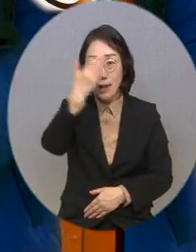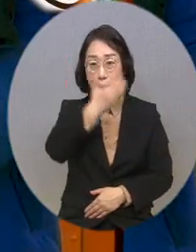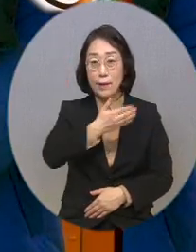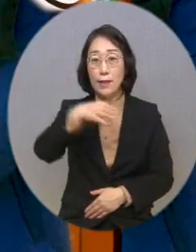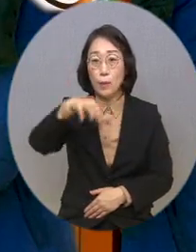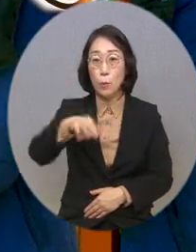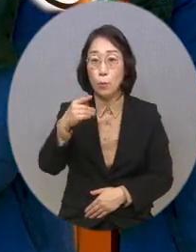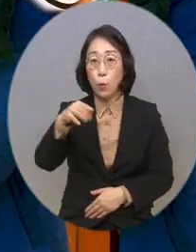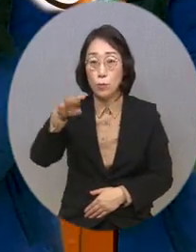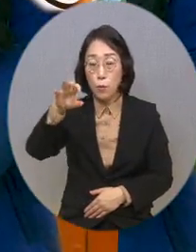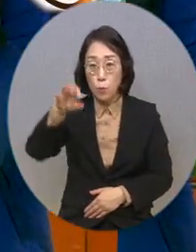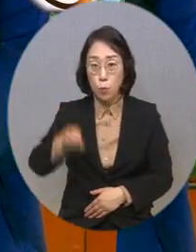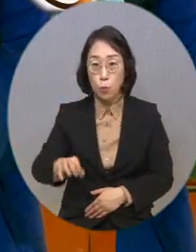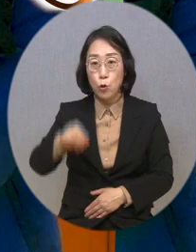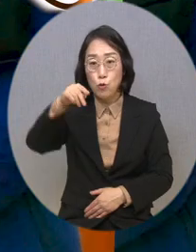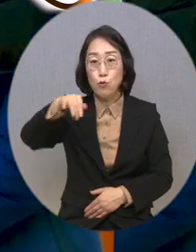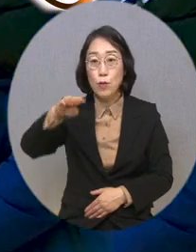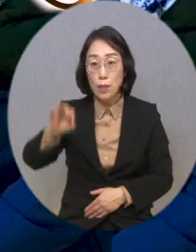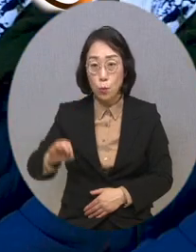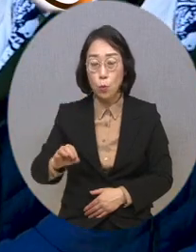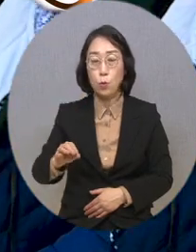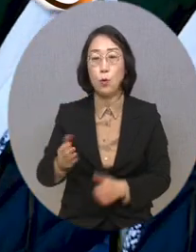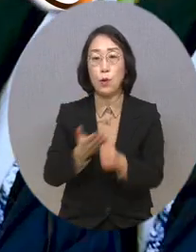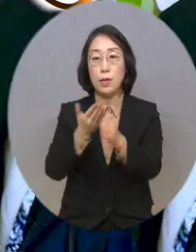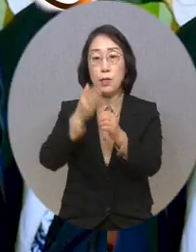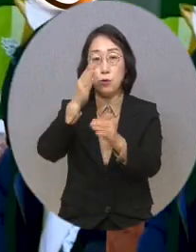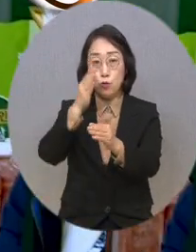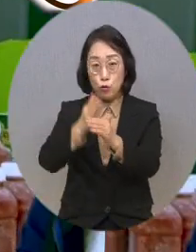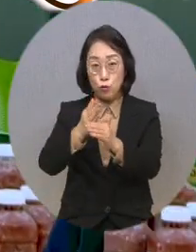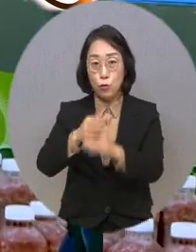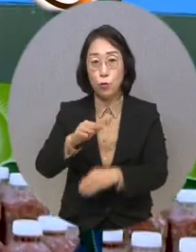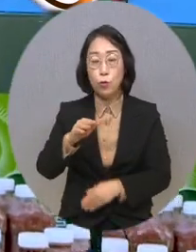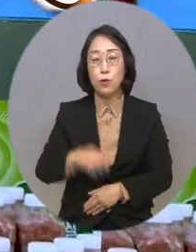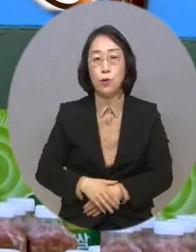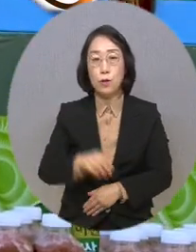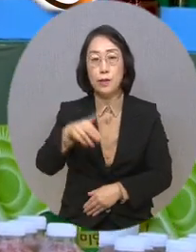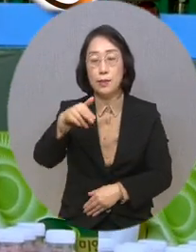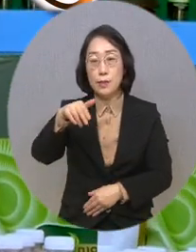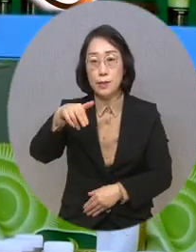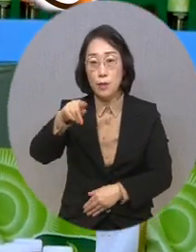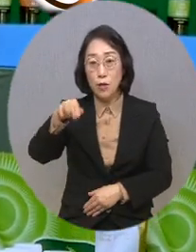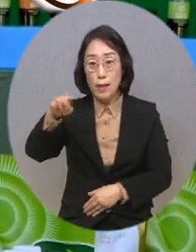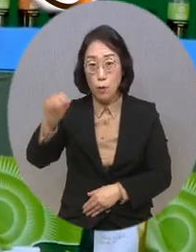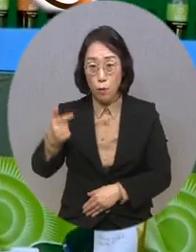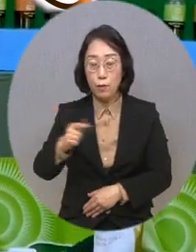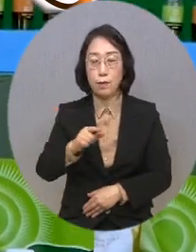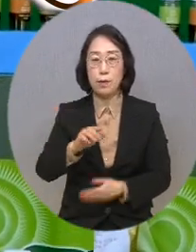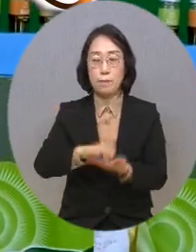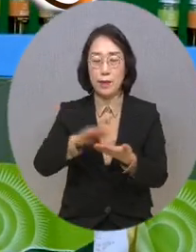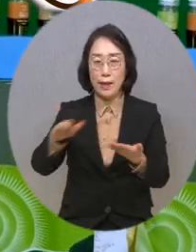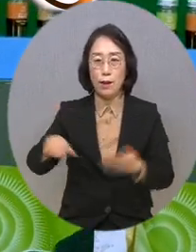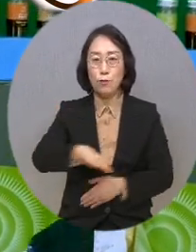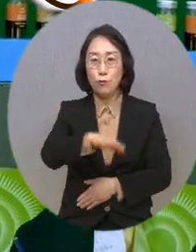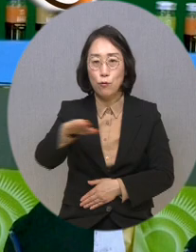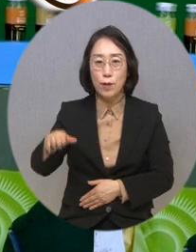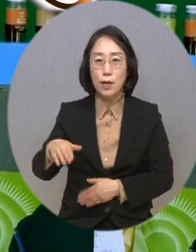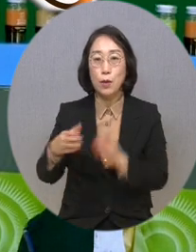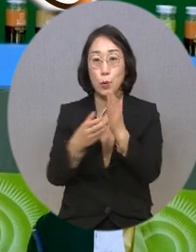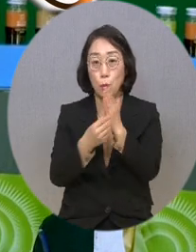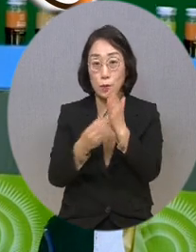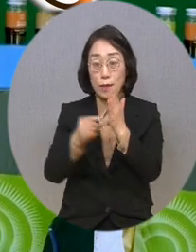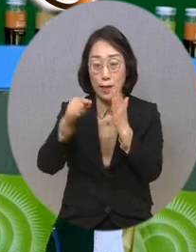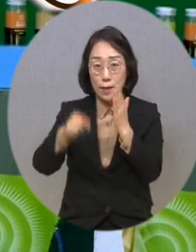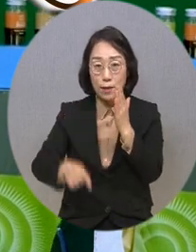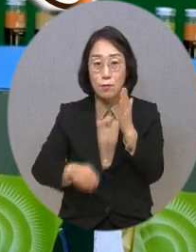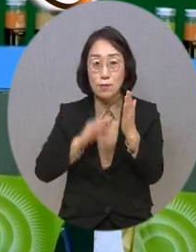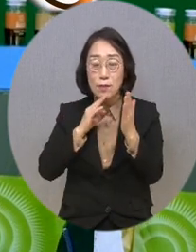지역에서 생산하는 유기농으로 생산하고 있는 녹차를 재배하고 있는 보성제다의 서상권이라고 합니다. 저희 보성 녹차는